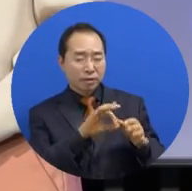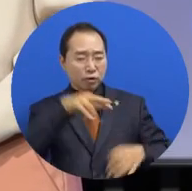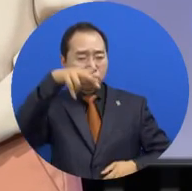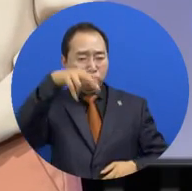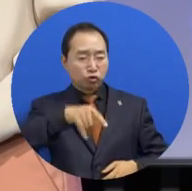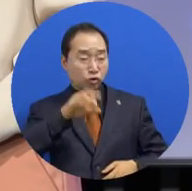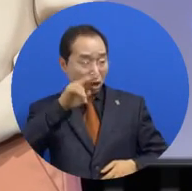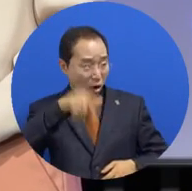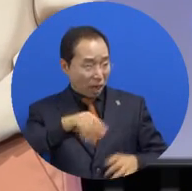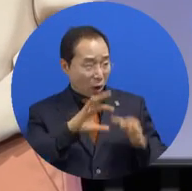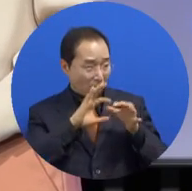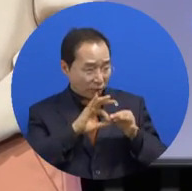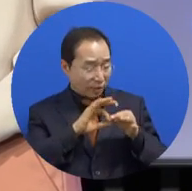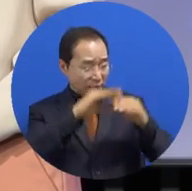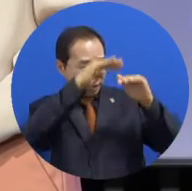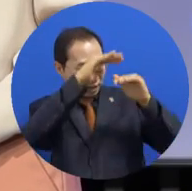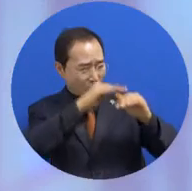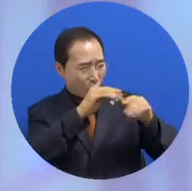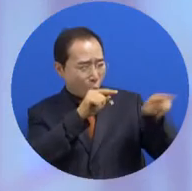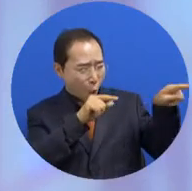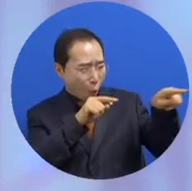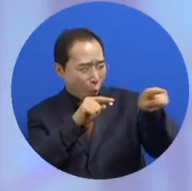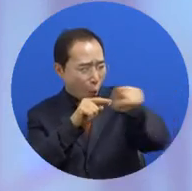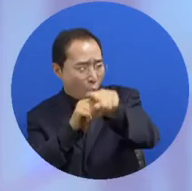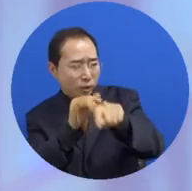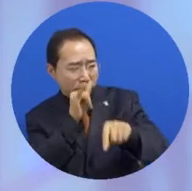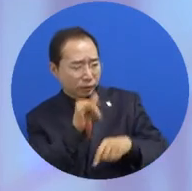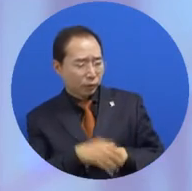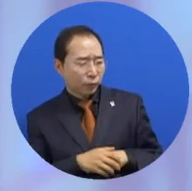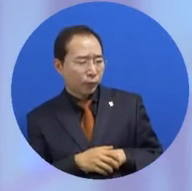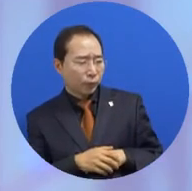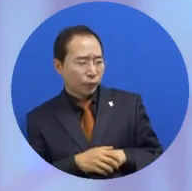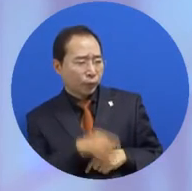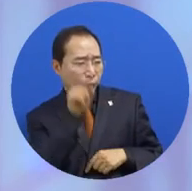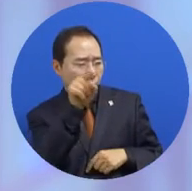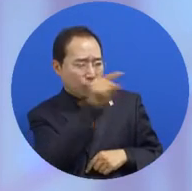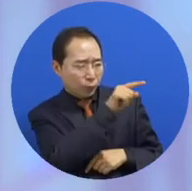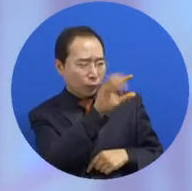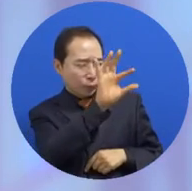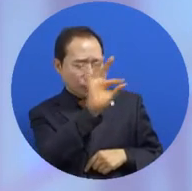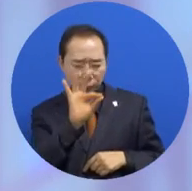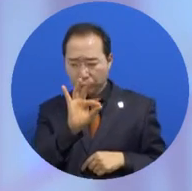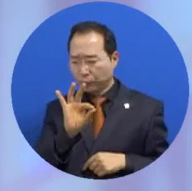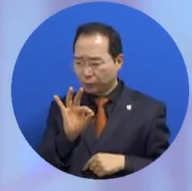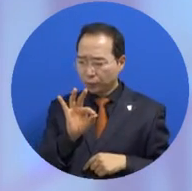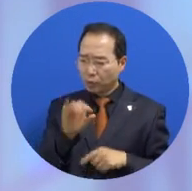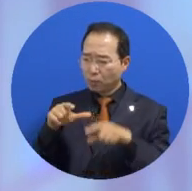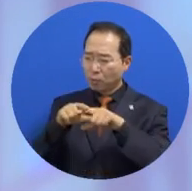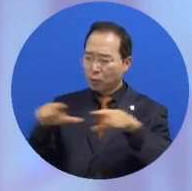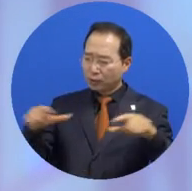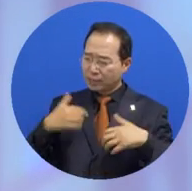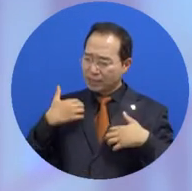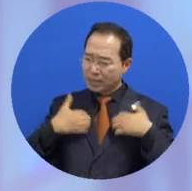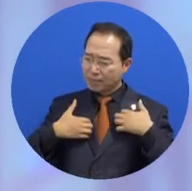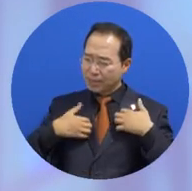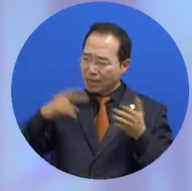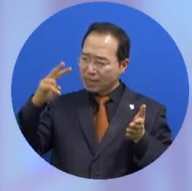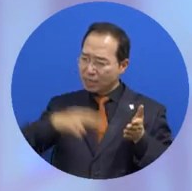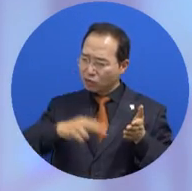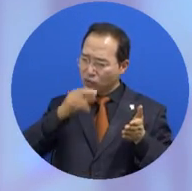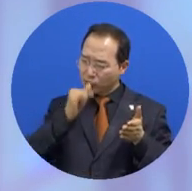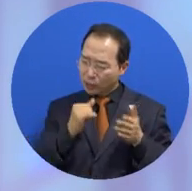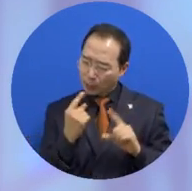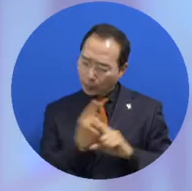상생상극 이런 것들이 벌어지는데 그거를 좀 보통 사람들이 재미나게 읽을 수 있도록 그런